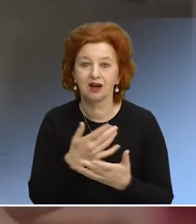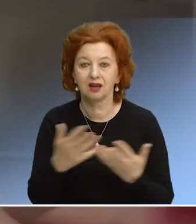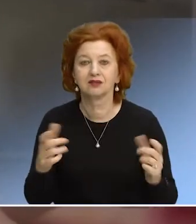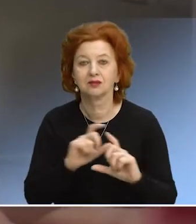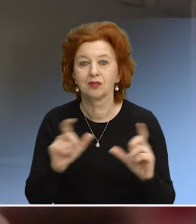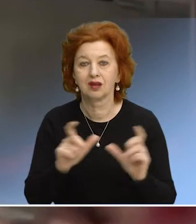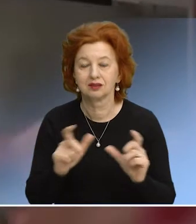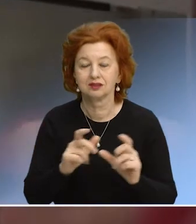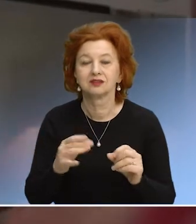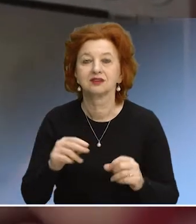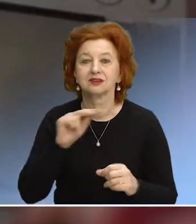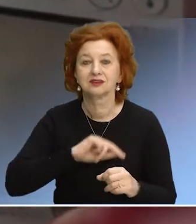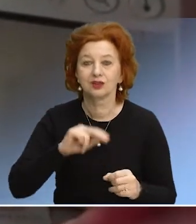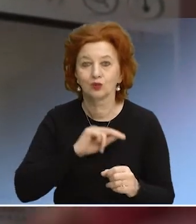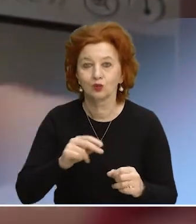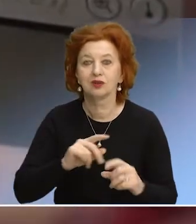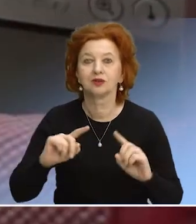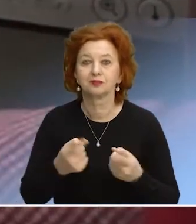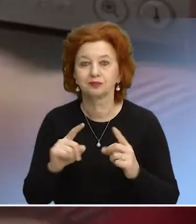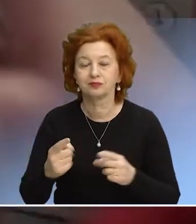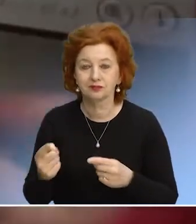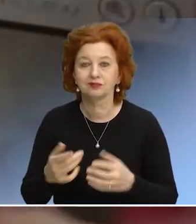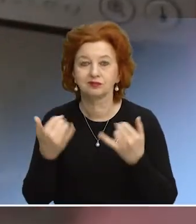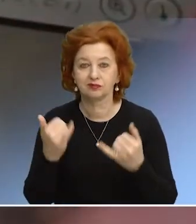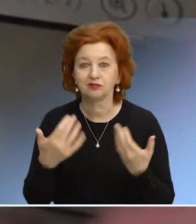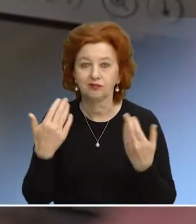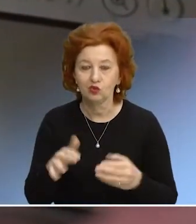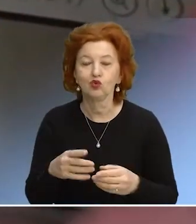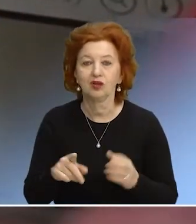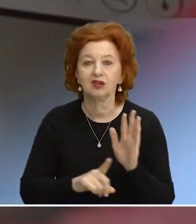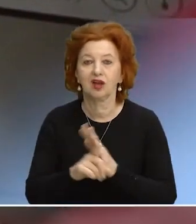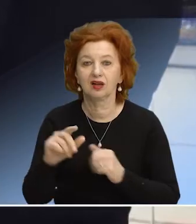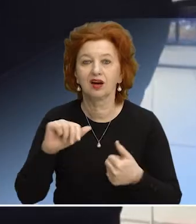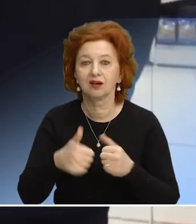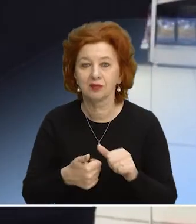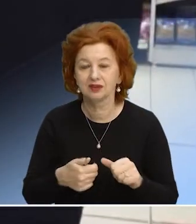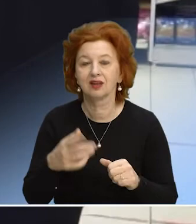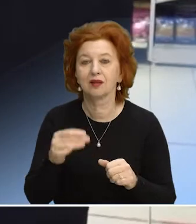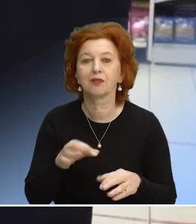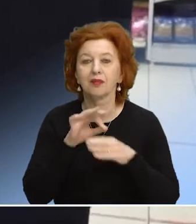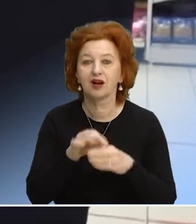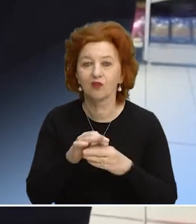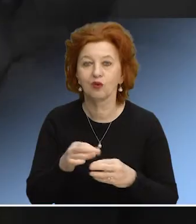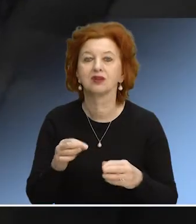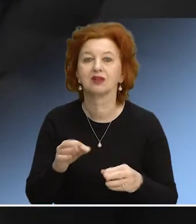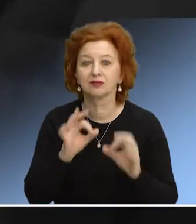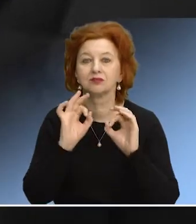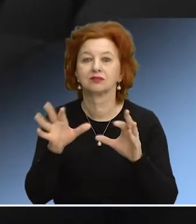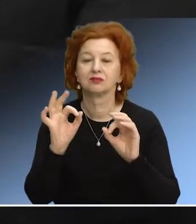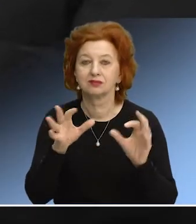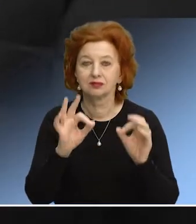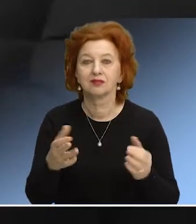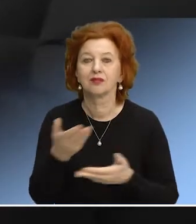строительных магазинах. Сегодня сотрудники полиции не только ведут борьбу со злоумышленниками, но и на регулярной основе. В основе проводят